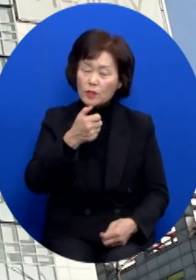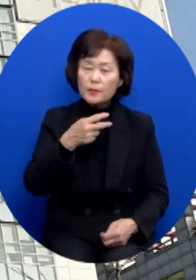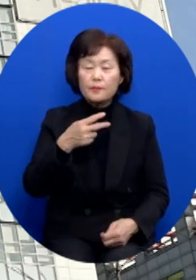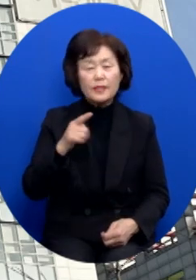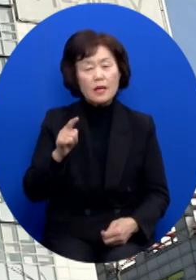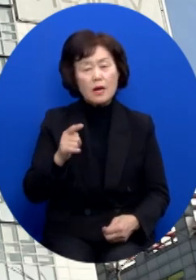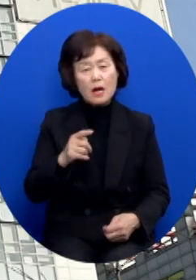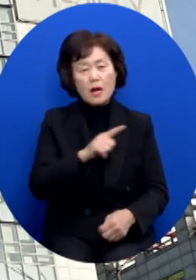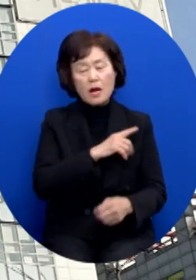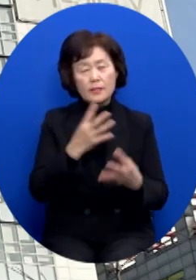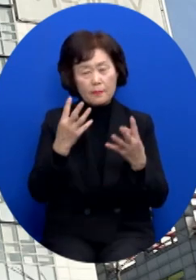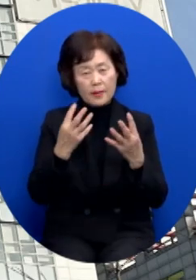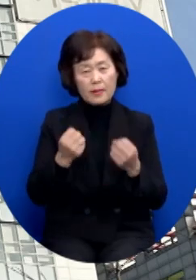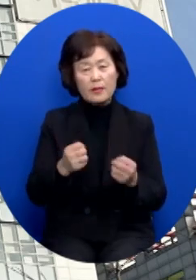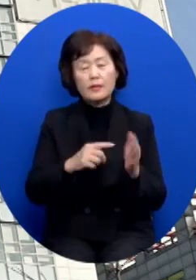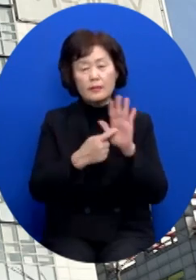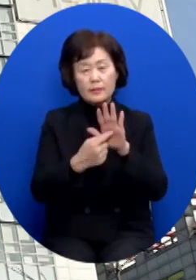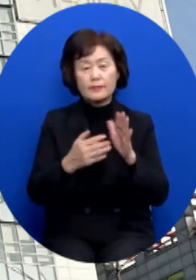것으로 집계됐습니다.